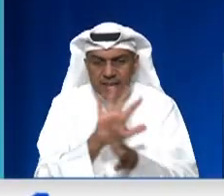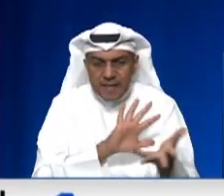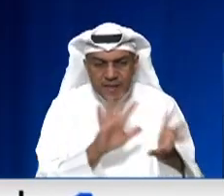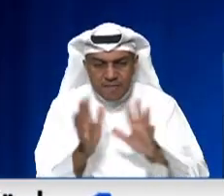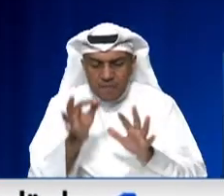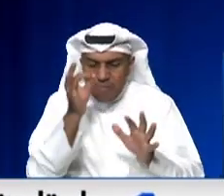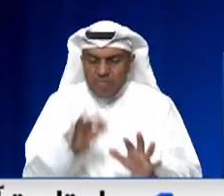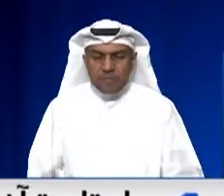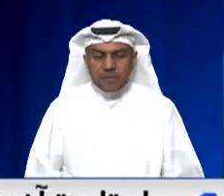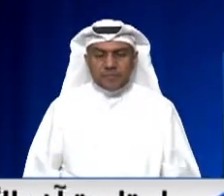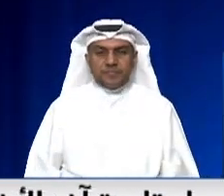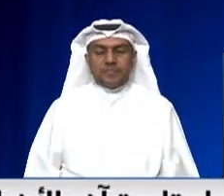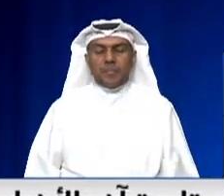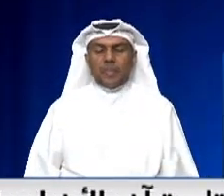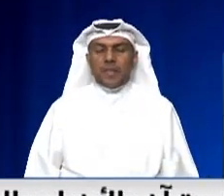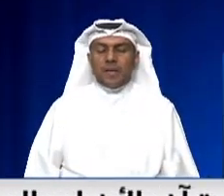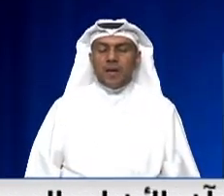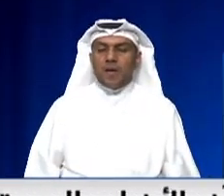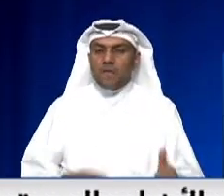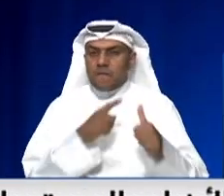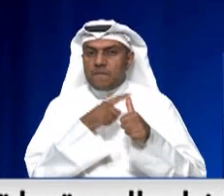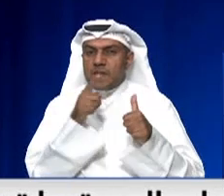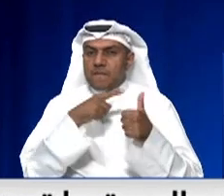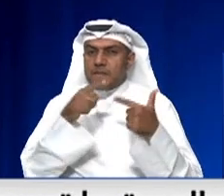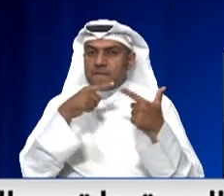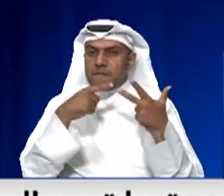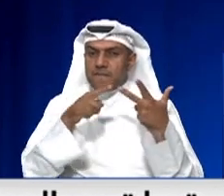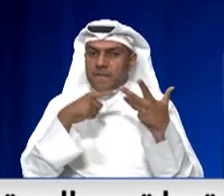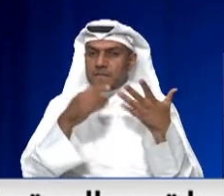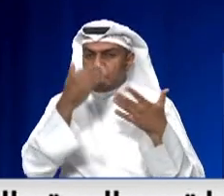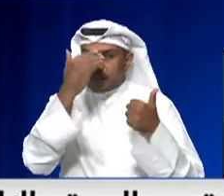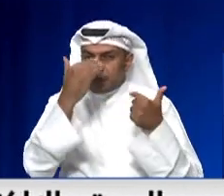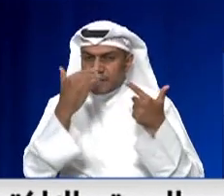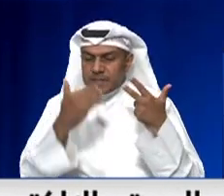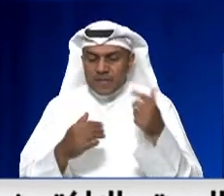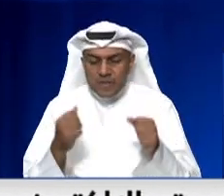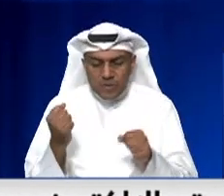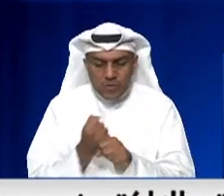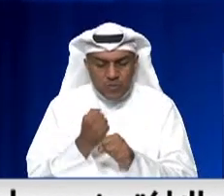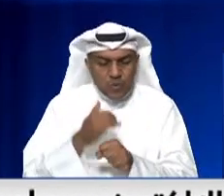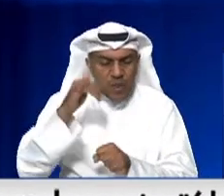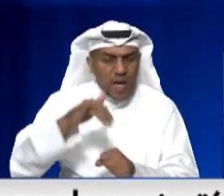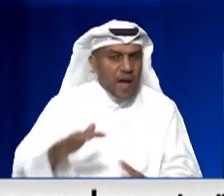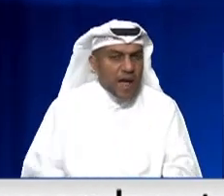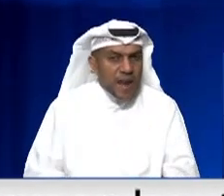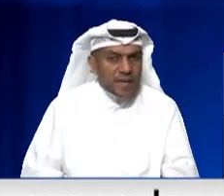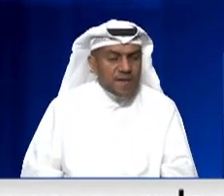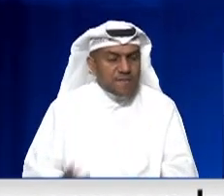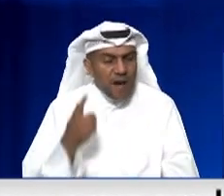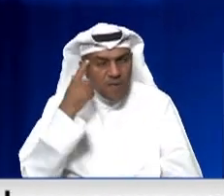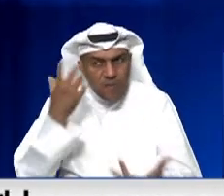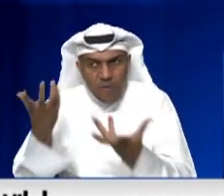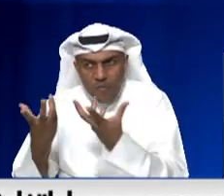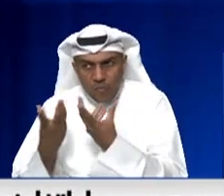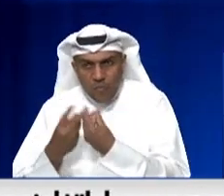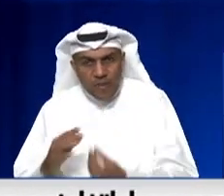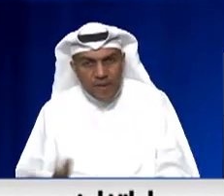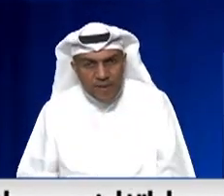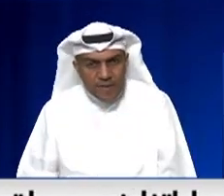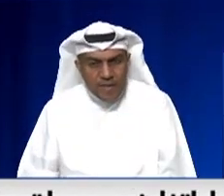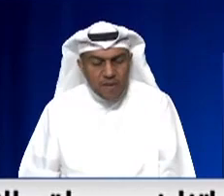الدوليه محاور برنامج تتضمن الانشطه التشغيليه وتحليل السيوله ومؤشرات